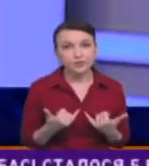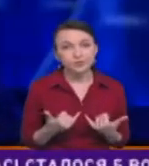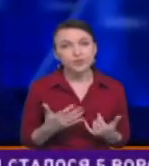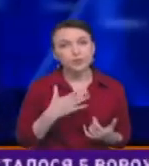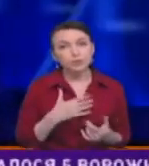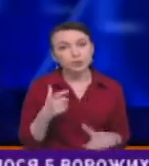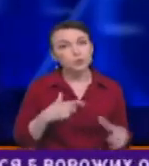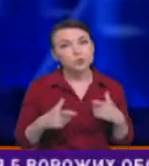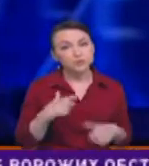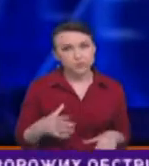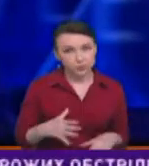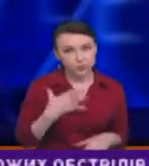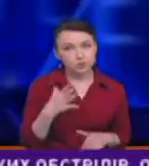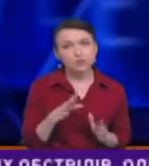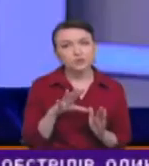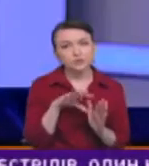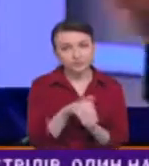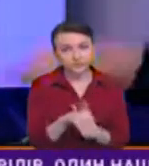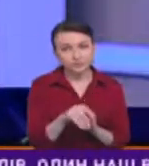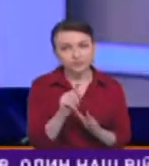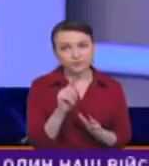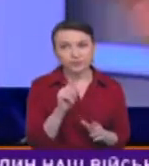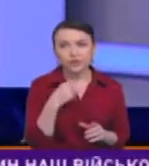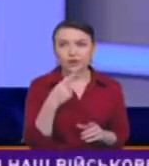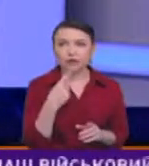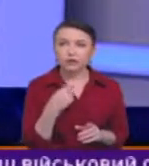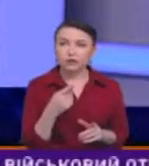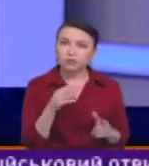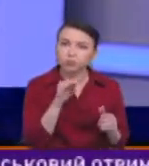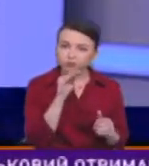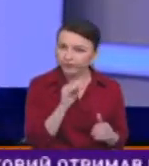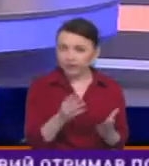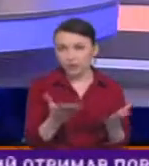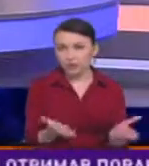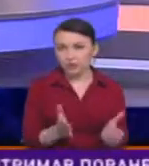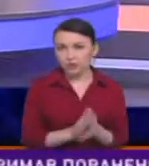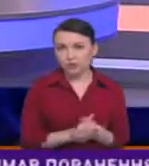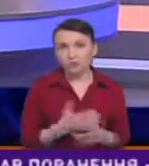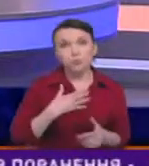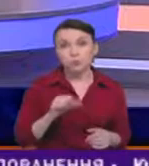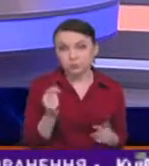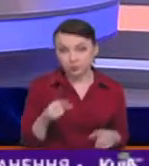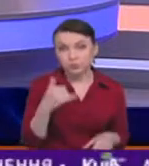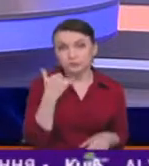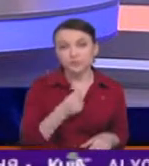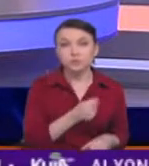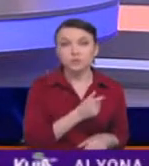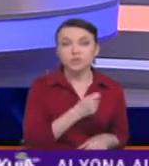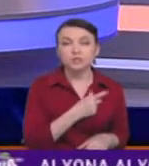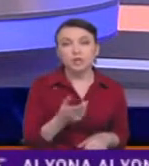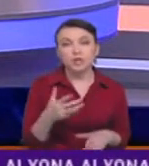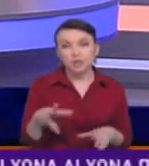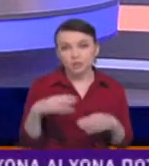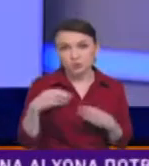колишні, які сьогодні працюють в Ріжній суді. Члени професори, суду, да, суду. Навіть друг позвонив з Одеси, з которим ми